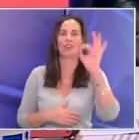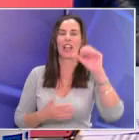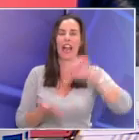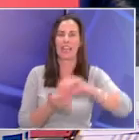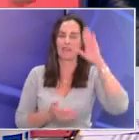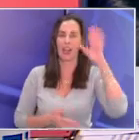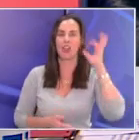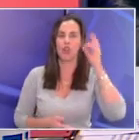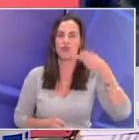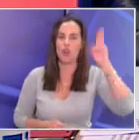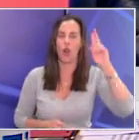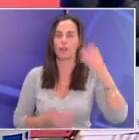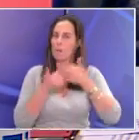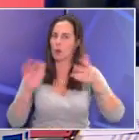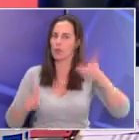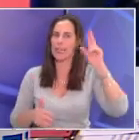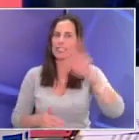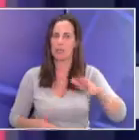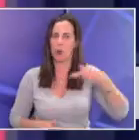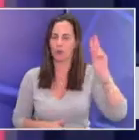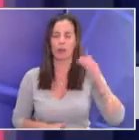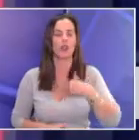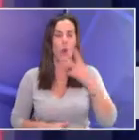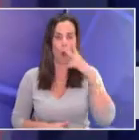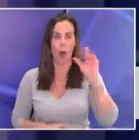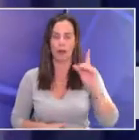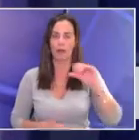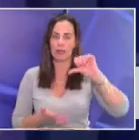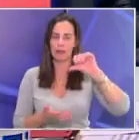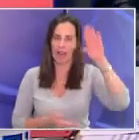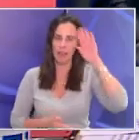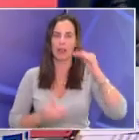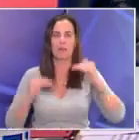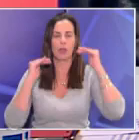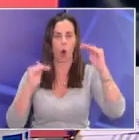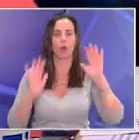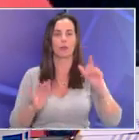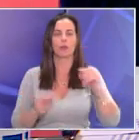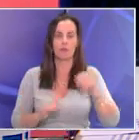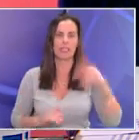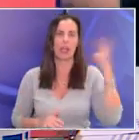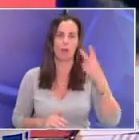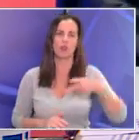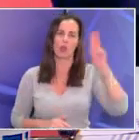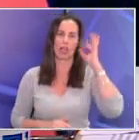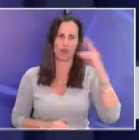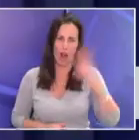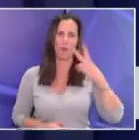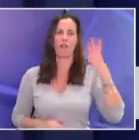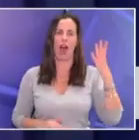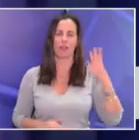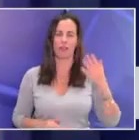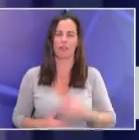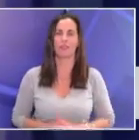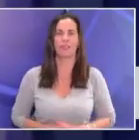לעיר? נשי יותר, פתוח יותר, ציבורי יותר? אני רואה אותו עיר עם איכות וקיימה, וזה כמובן שיותר נשי. זה